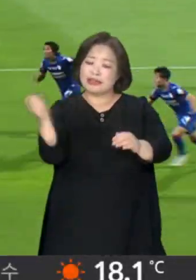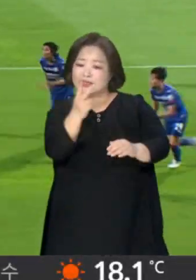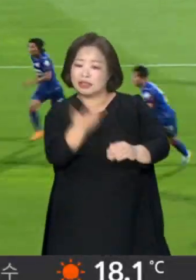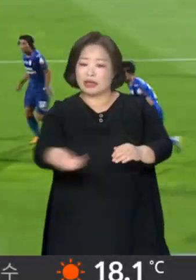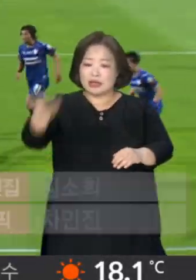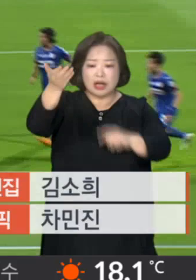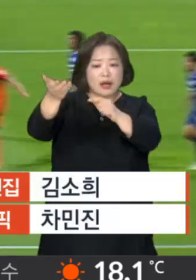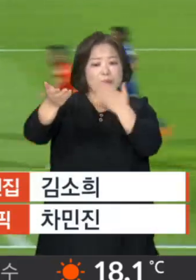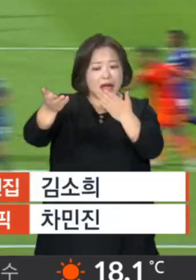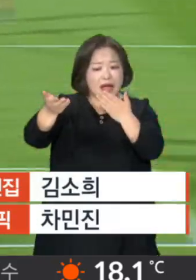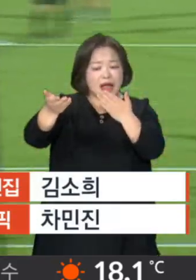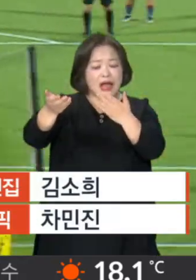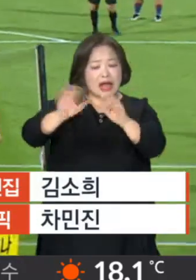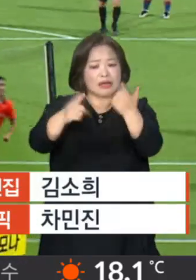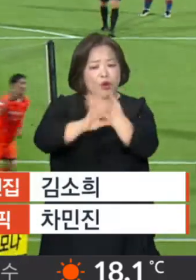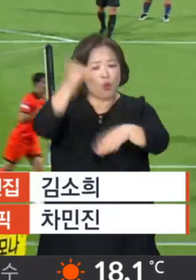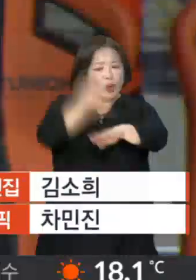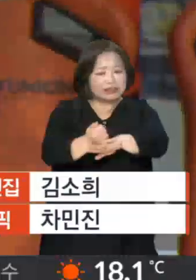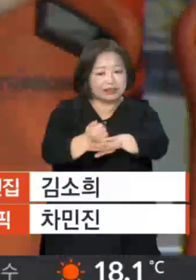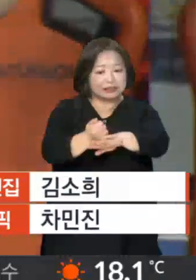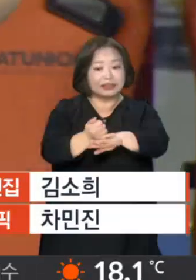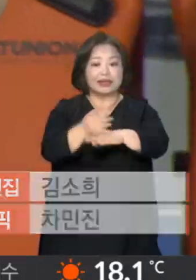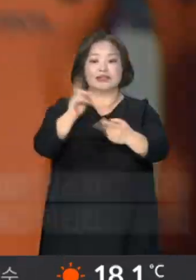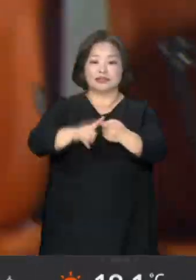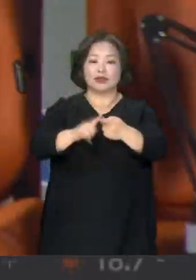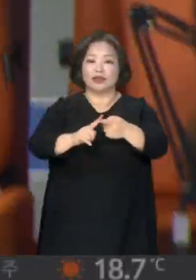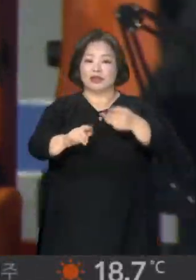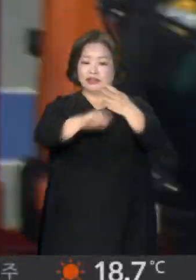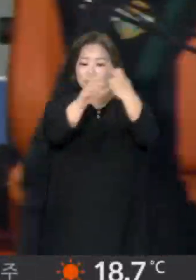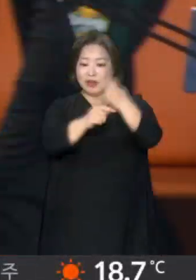곧장 강등이냐, 두 팀의 운명은 오는 12월